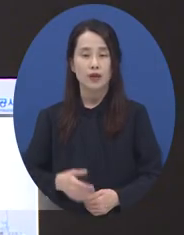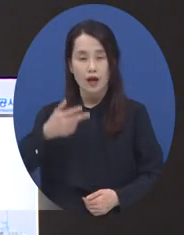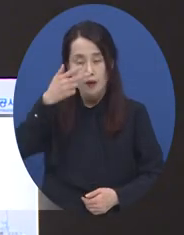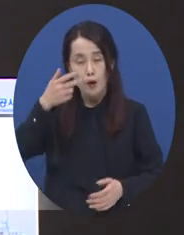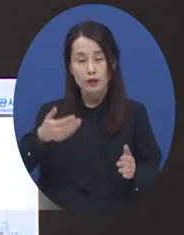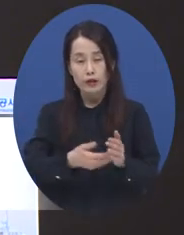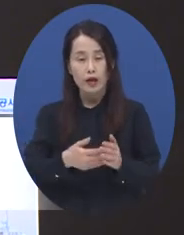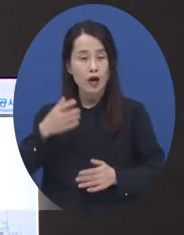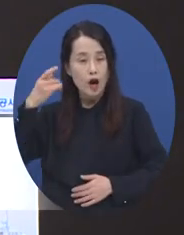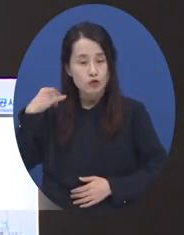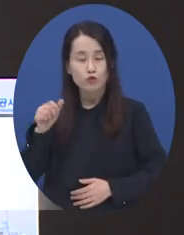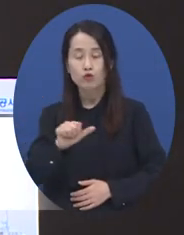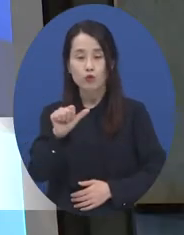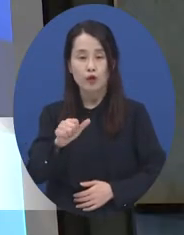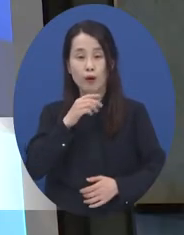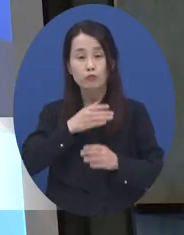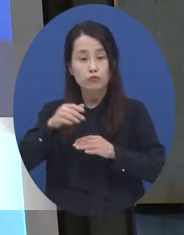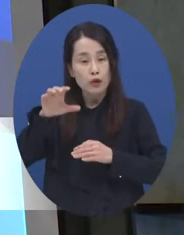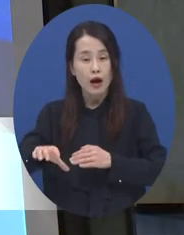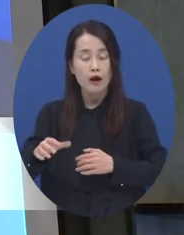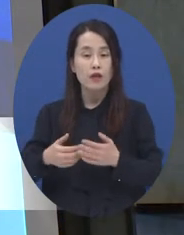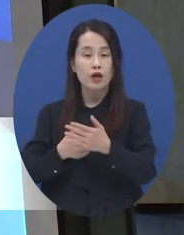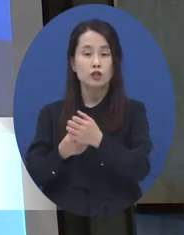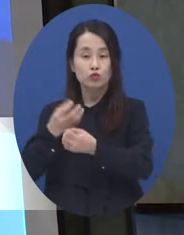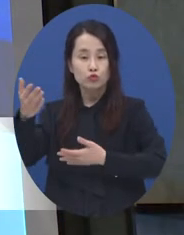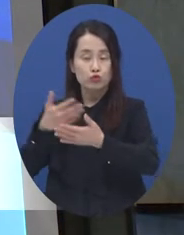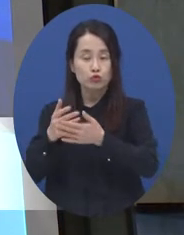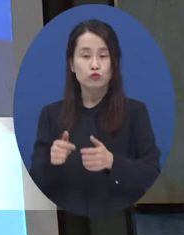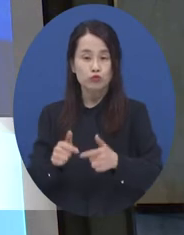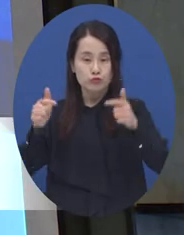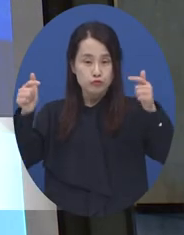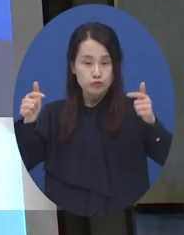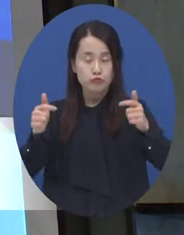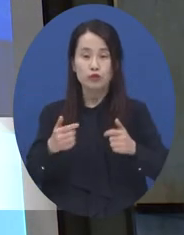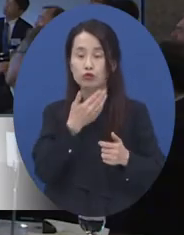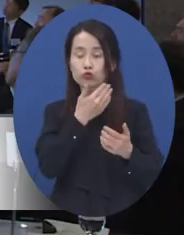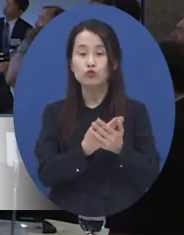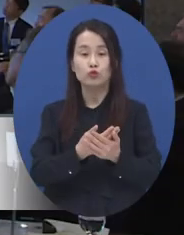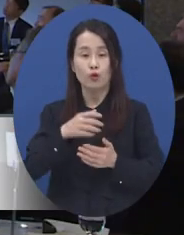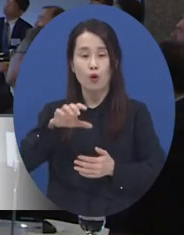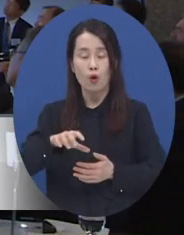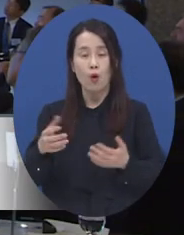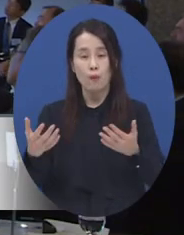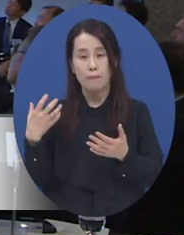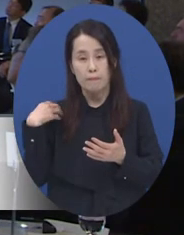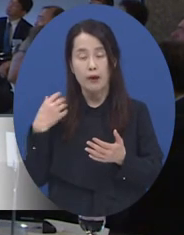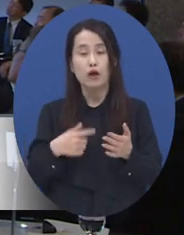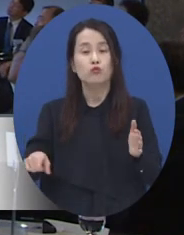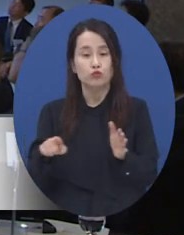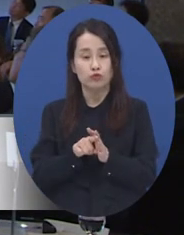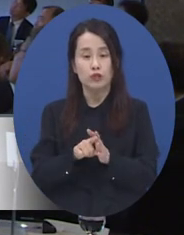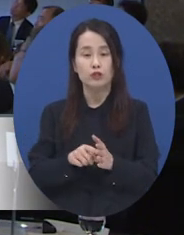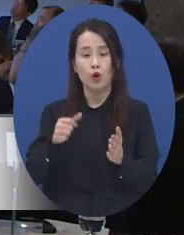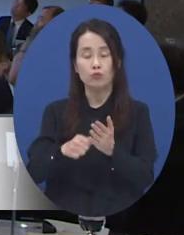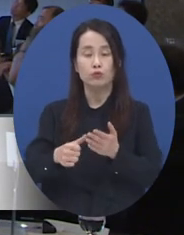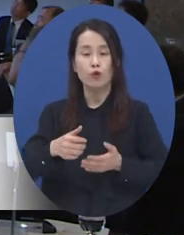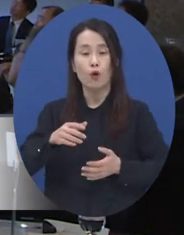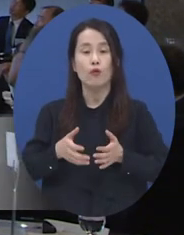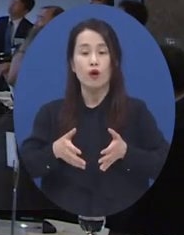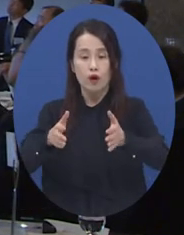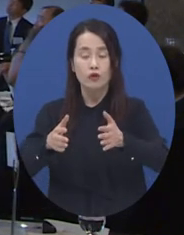평택항이 중국, 동남아, 북한 등 해외 수출입 물류의 관문 역할을 하기 위해 물류 통행로를 확보해야 한다는